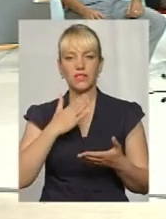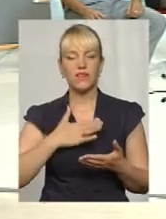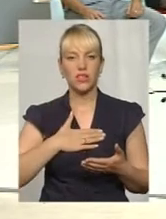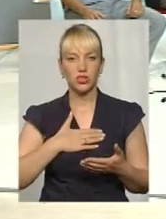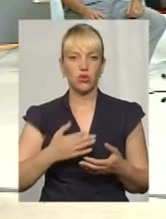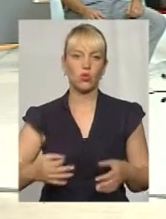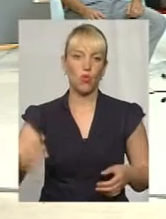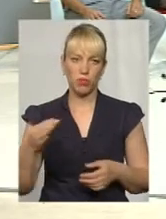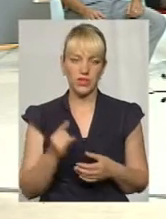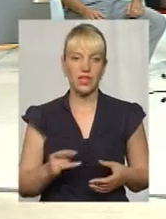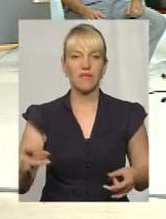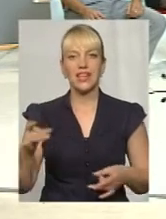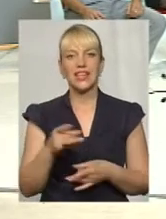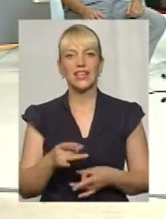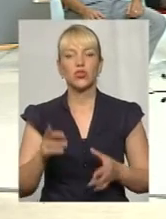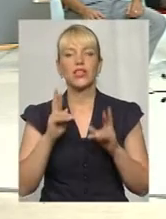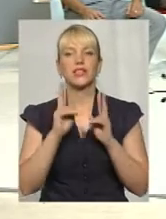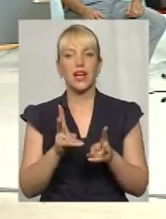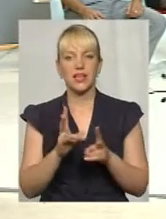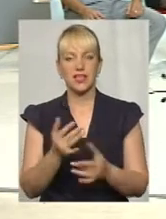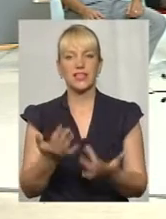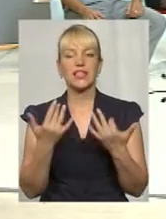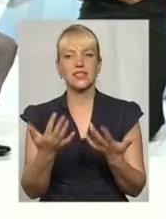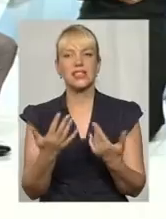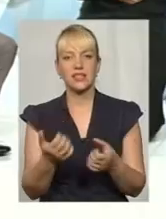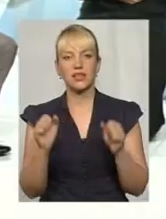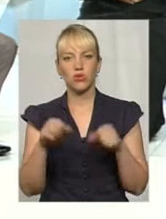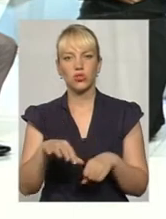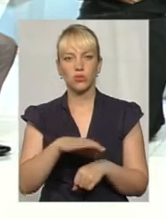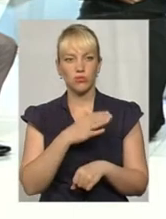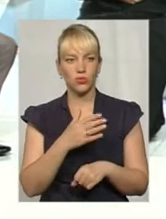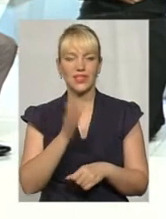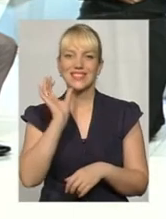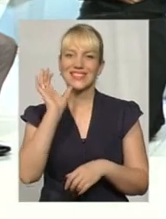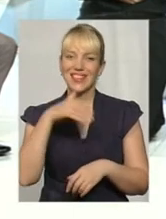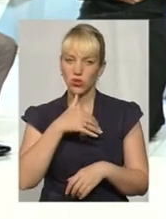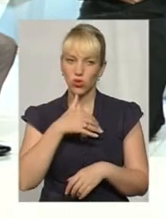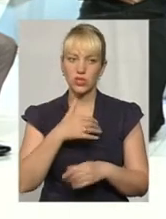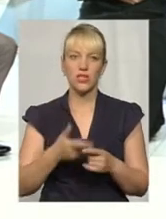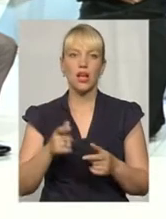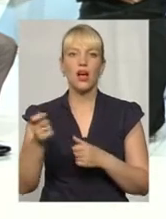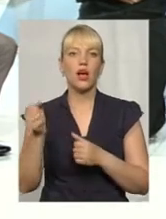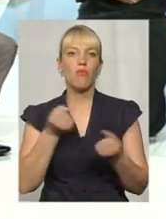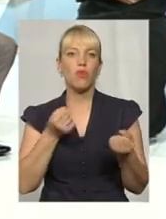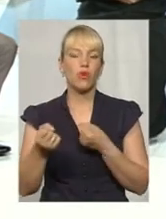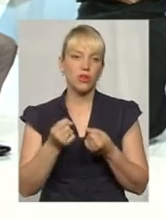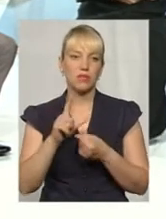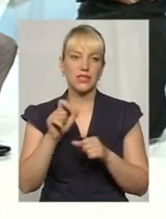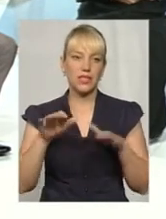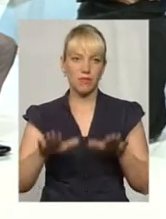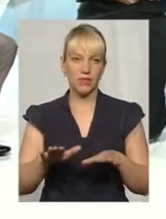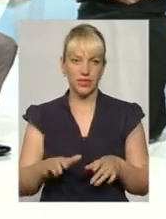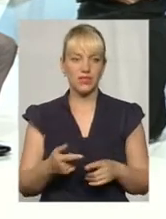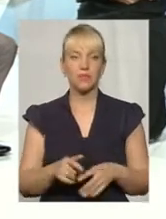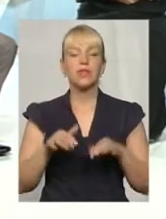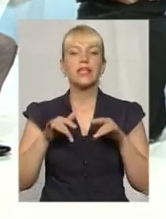в регіоні, як, наскільки може бути серйозна, скажімо, боротьба за місце? Справа